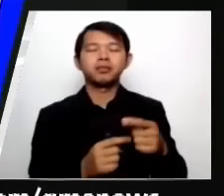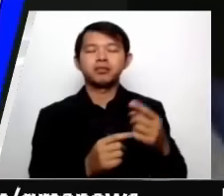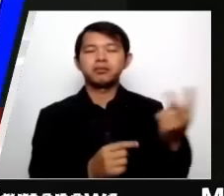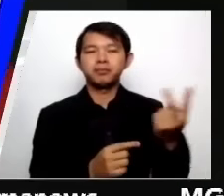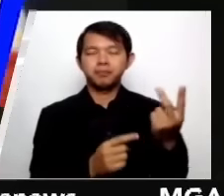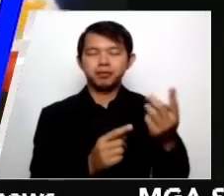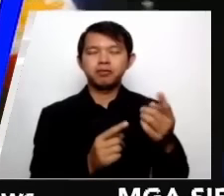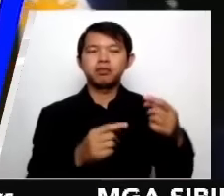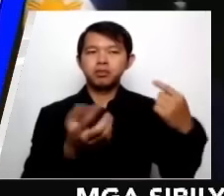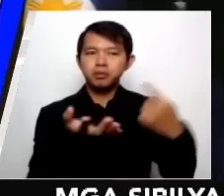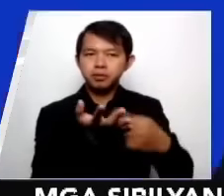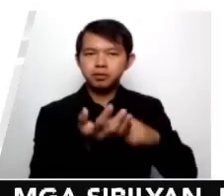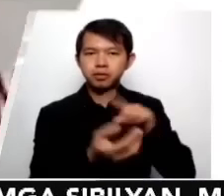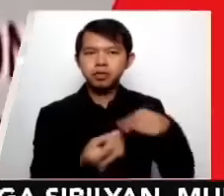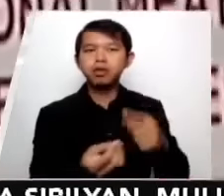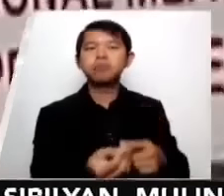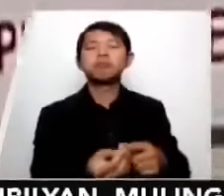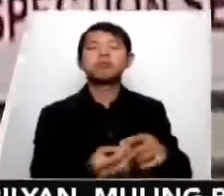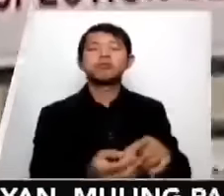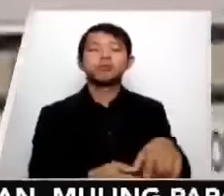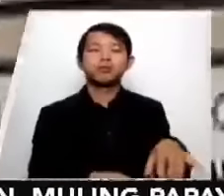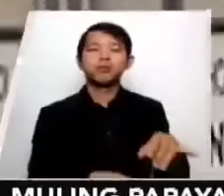agrikultura, partikular na sa bigas.